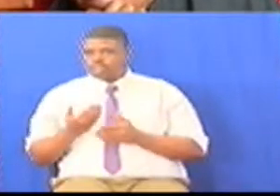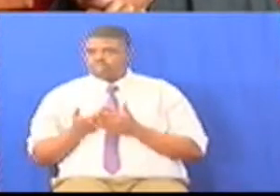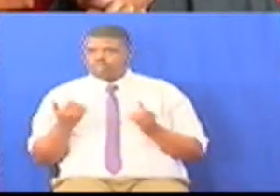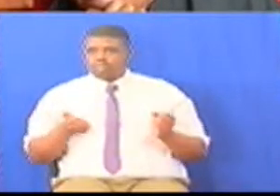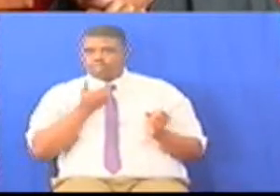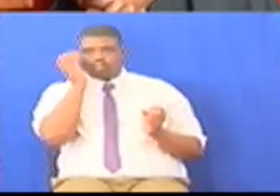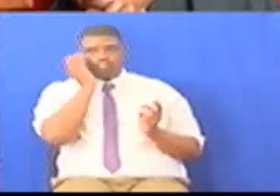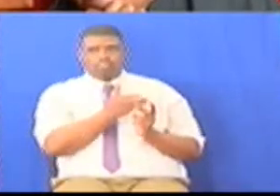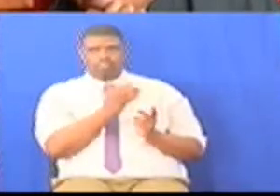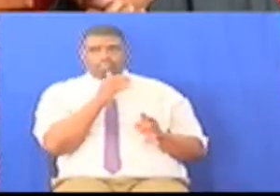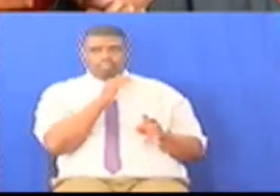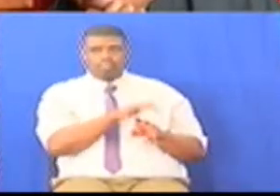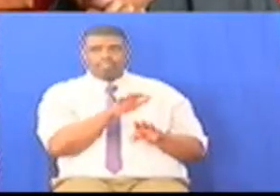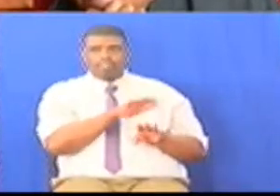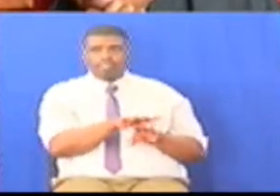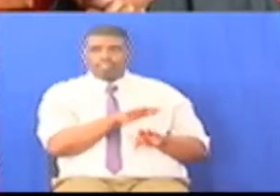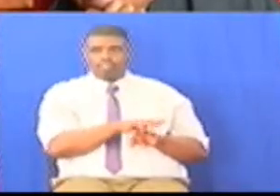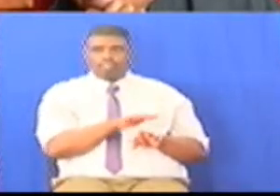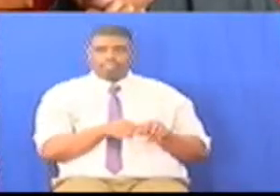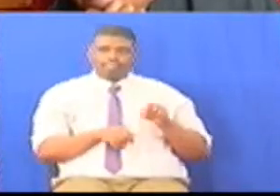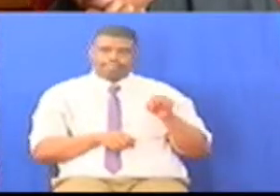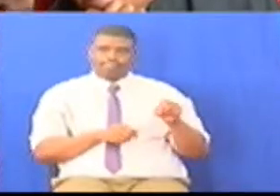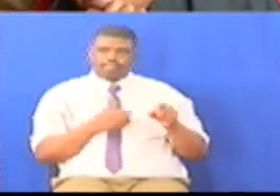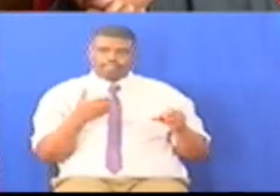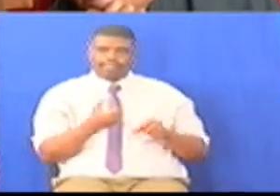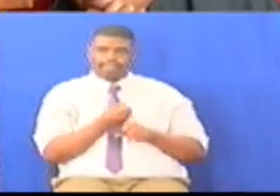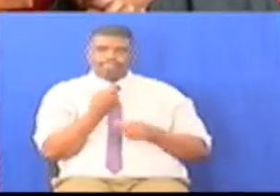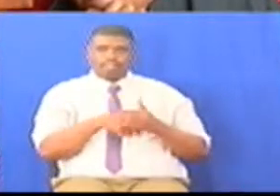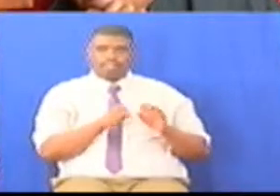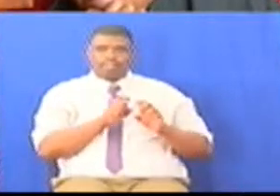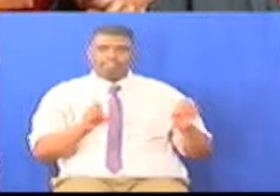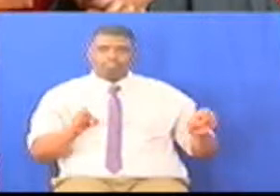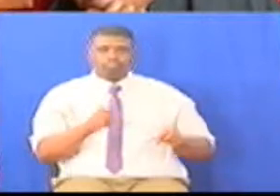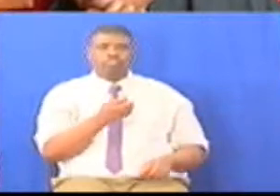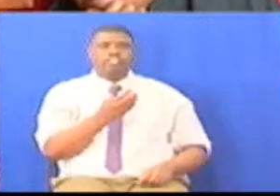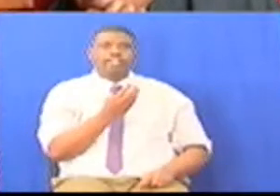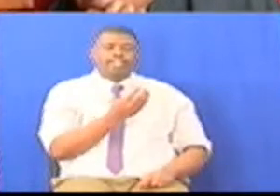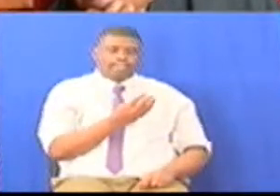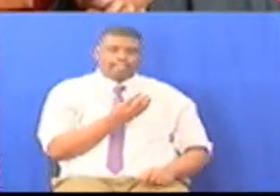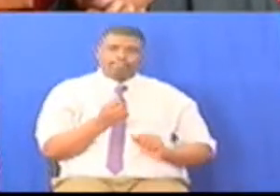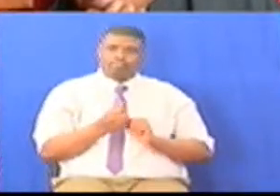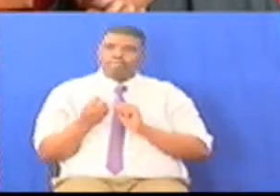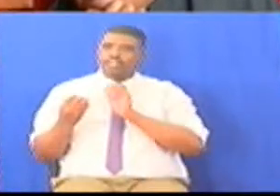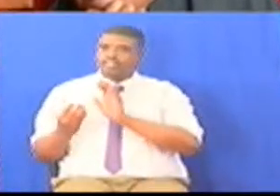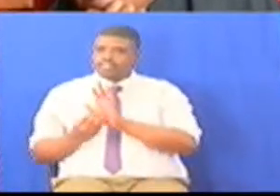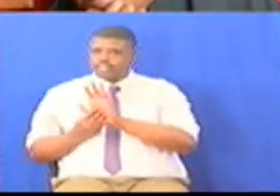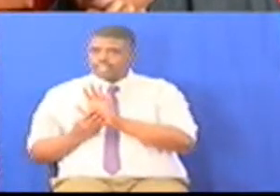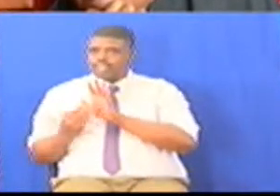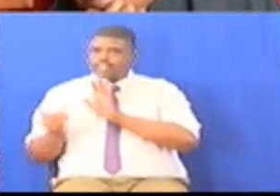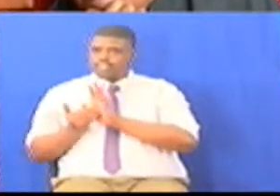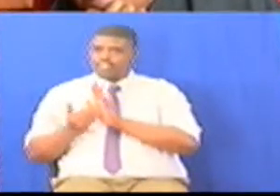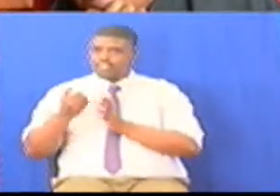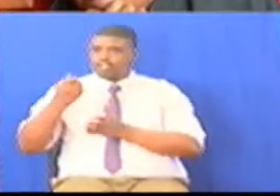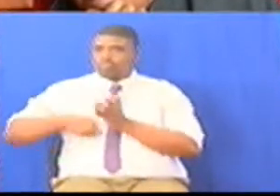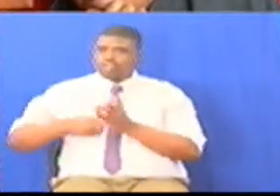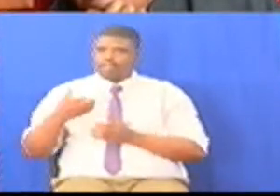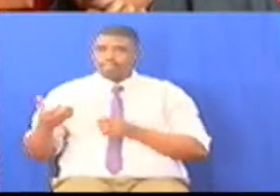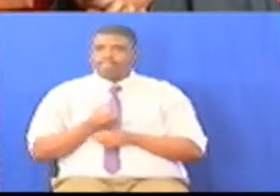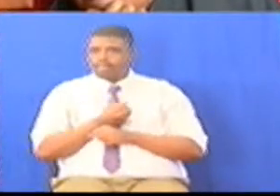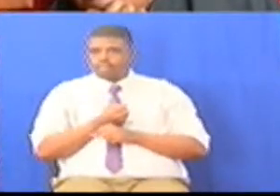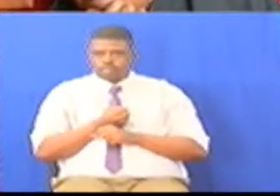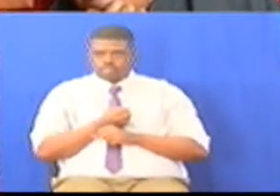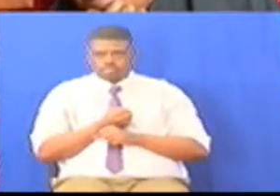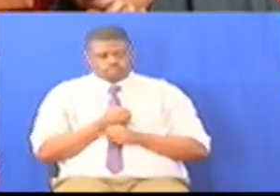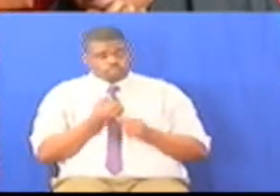maudhui yanayofafanua na hayo yanayopatikana katika kifungu cha 4 na kifungu cha 19 cha sheria ya kodi ya mapato